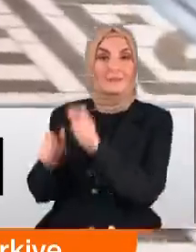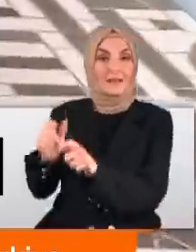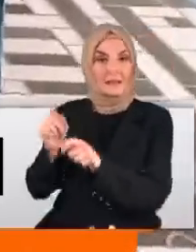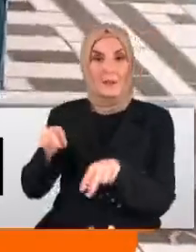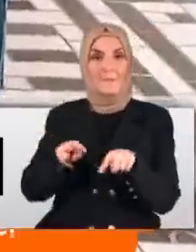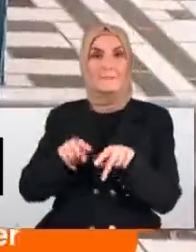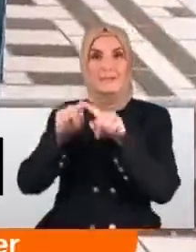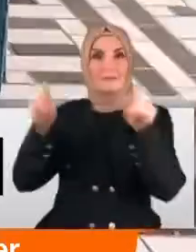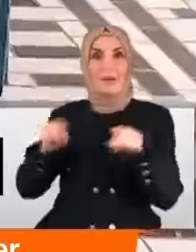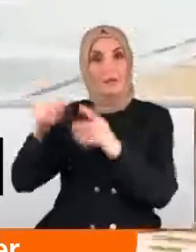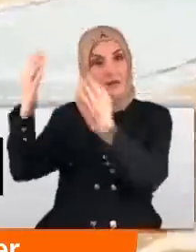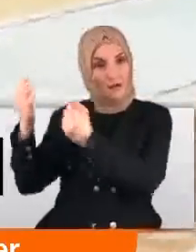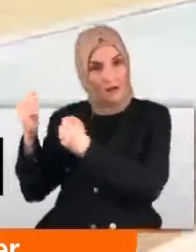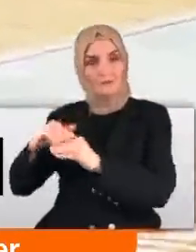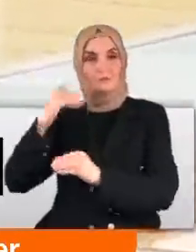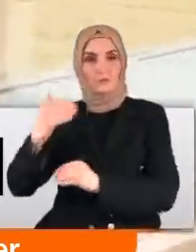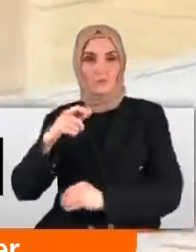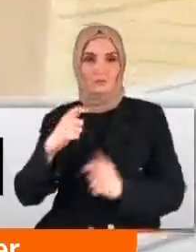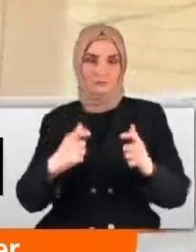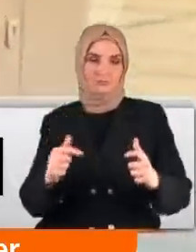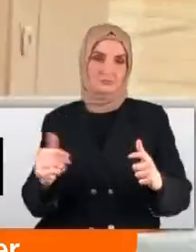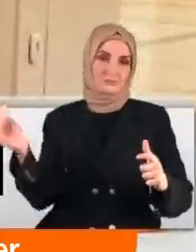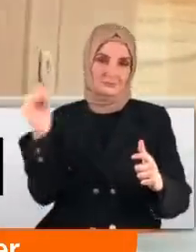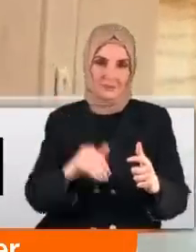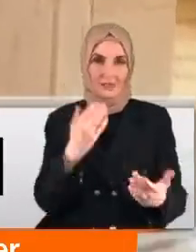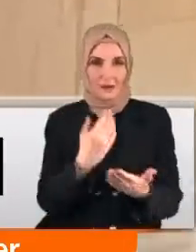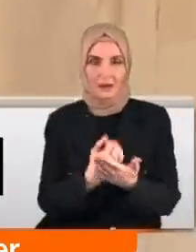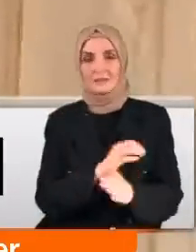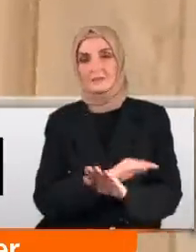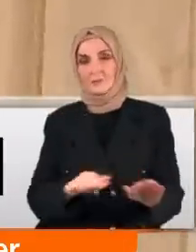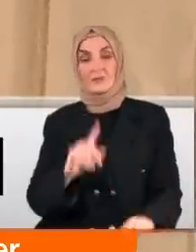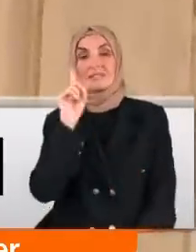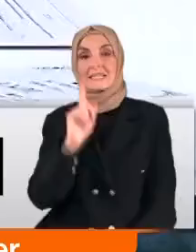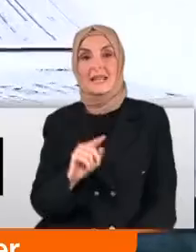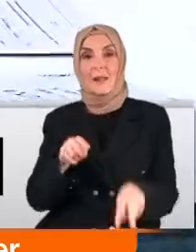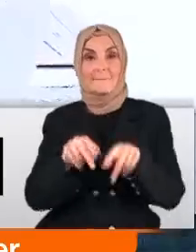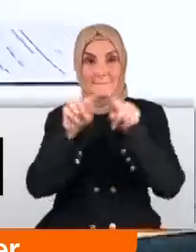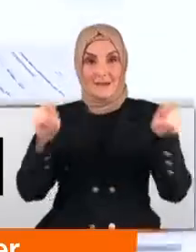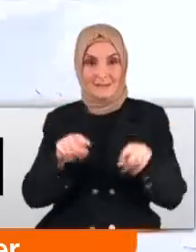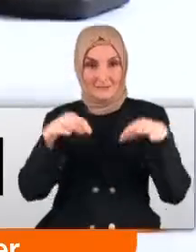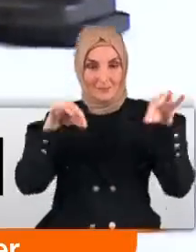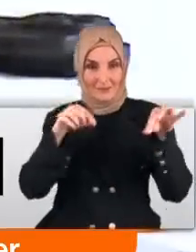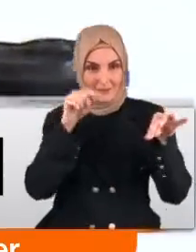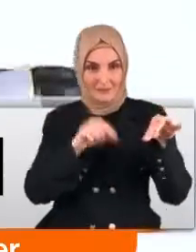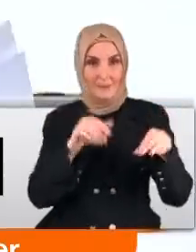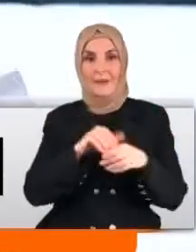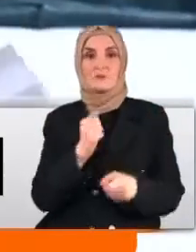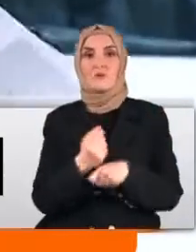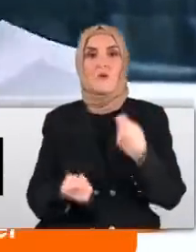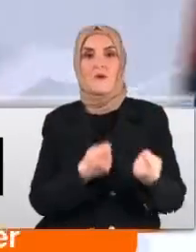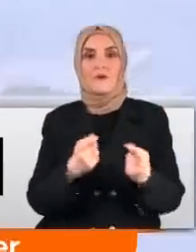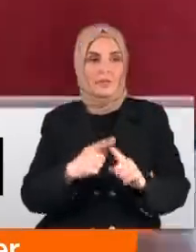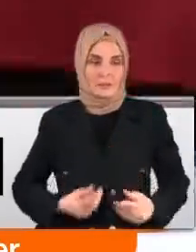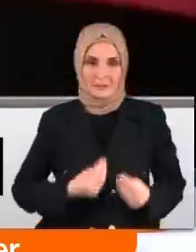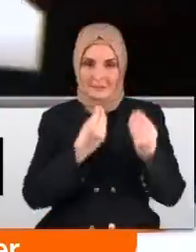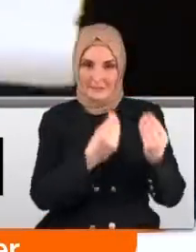ve kayıt işlemini tamamlıyor. Önce mazbatalar meclis görevlilerine teslim ediliyor, sonra milletvekillerine sürece